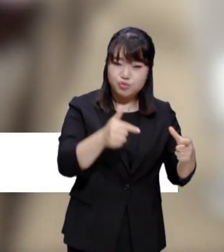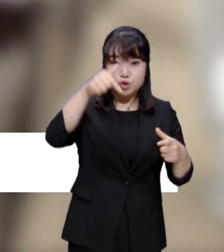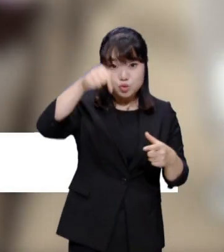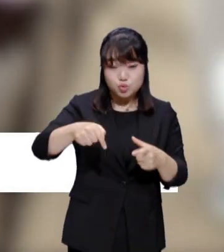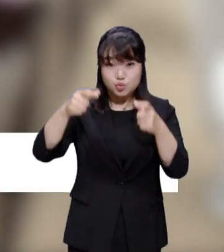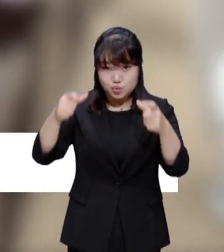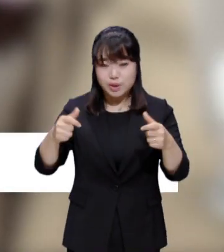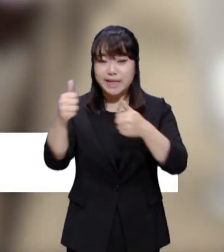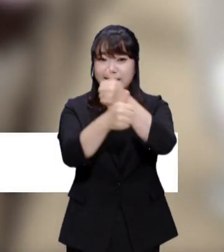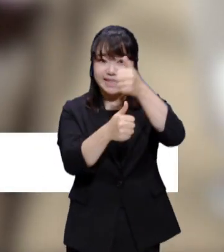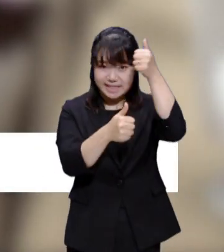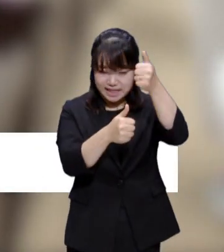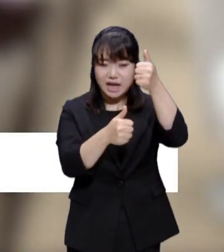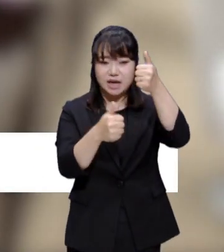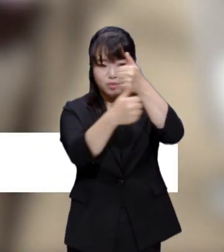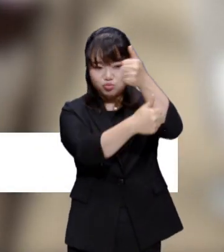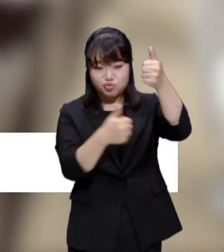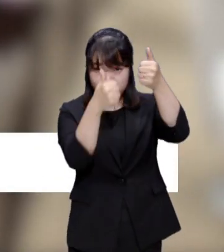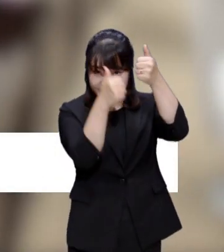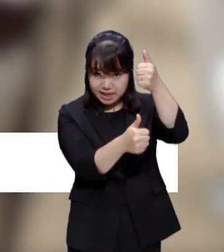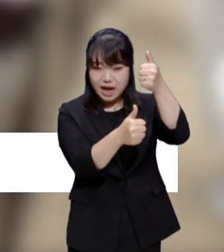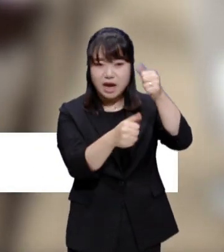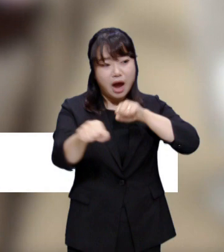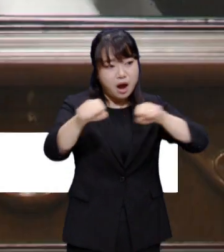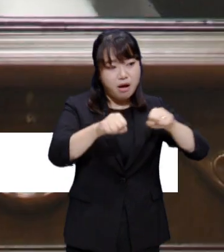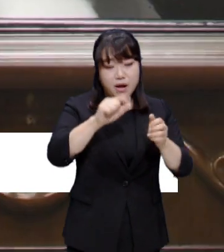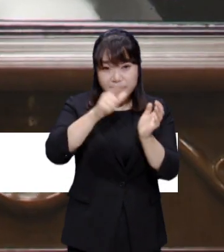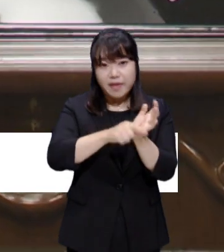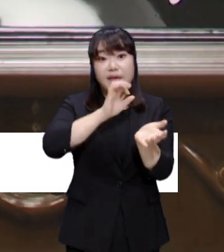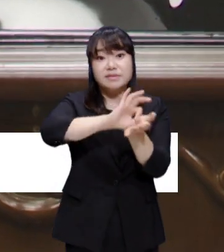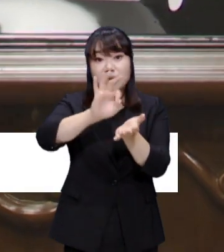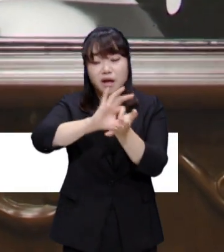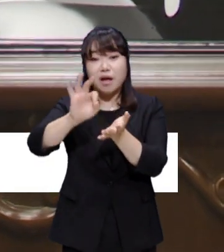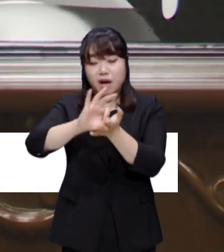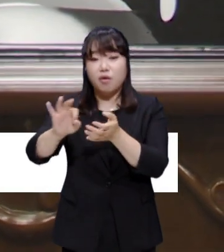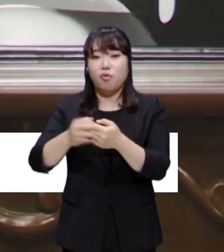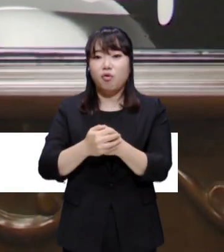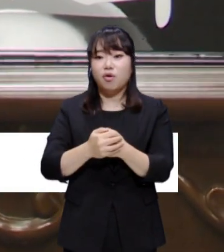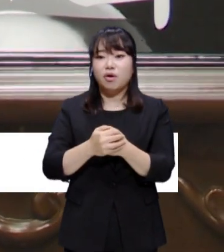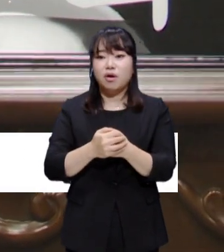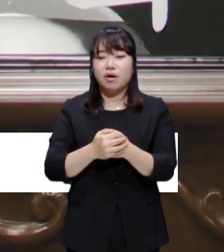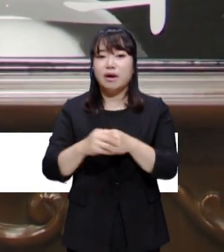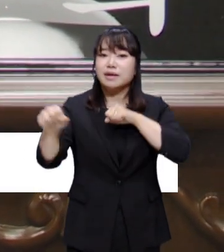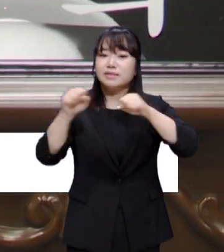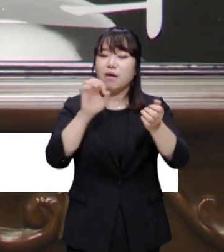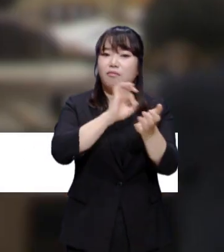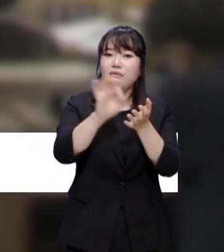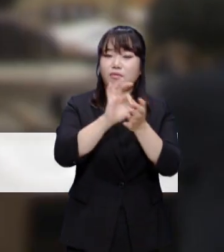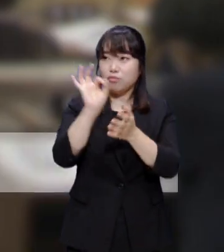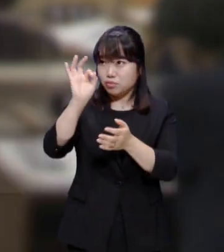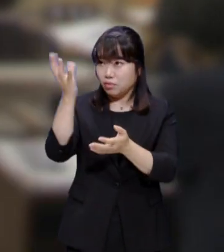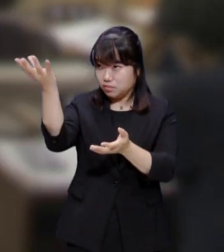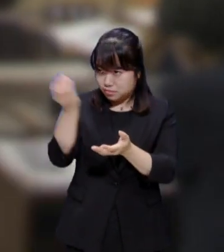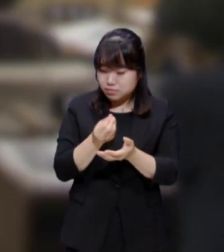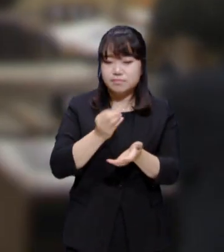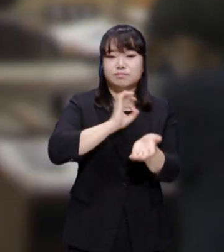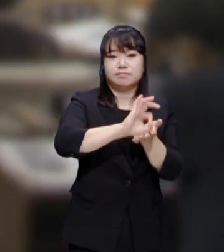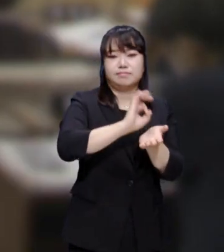의장이나 부의장, 상임위원장이 되면 직무를 수행하는 데 드는 비용 등으로 이 업무 추진비를 사용할 수